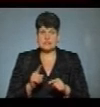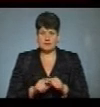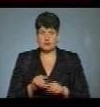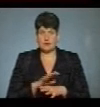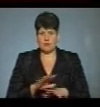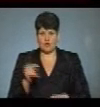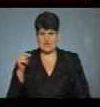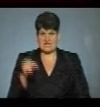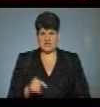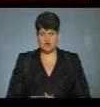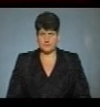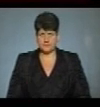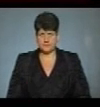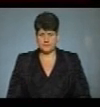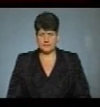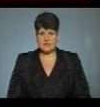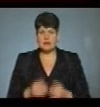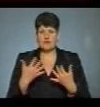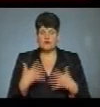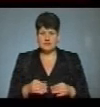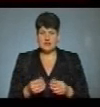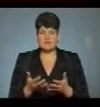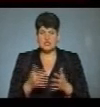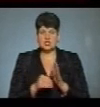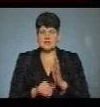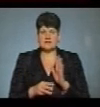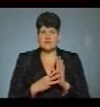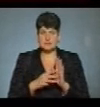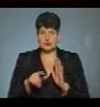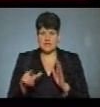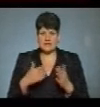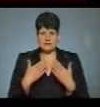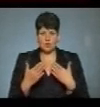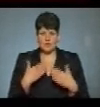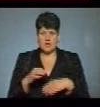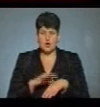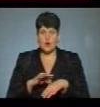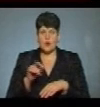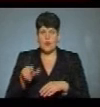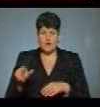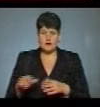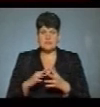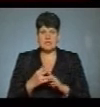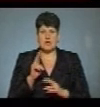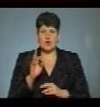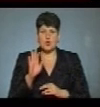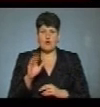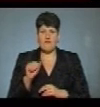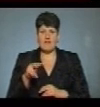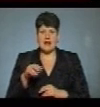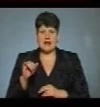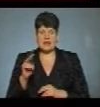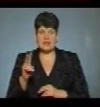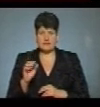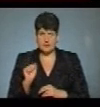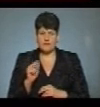тисяч. Наразі вже встановили 68 осіб, які спілкувалися з хворим з села Ковалівка Монастирського району, в якого